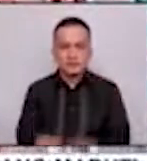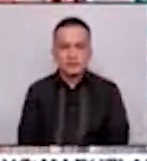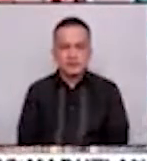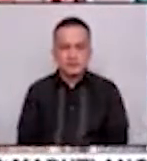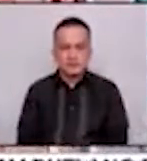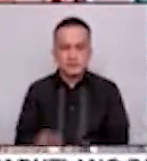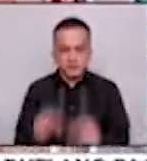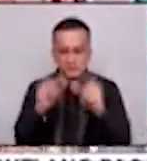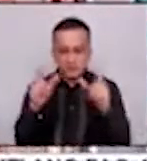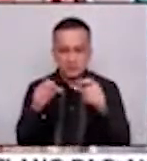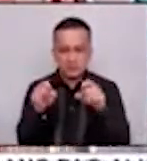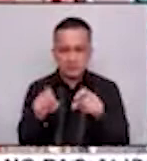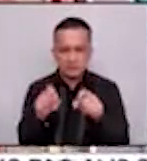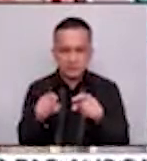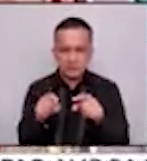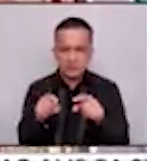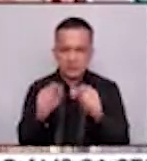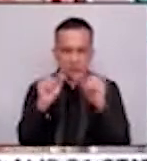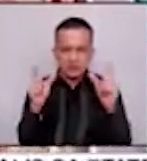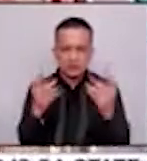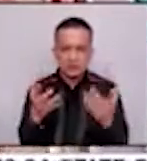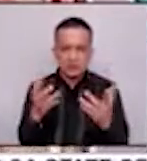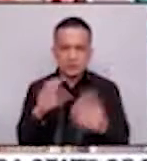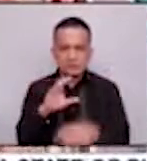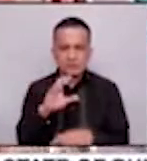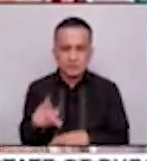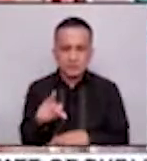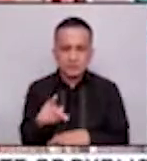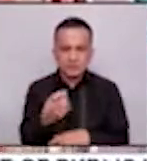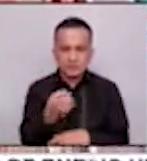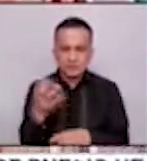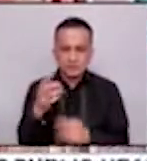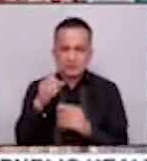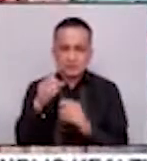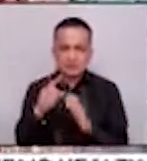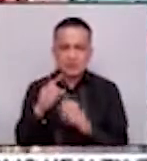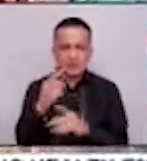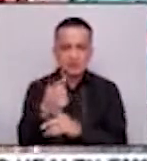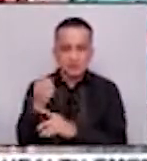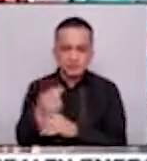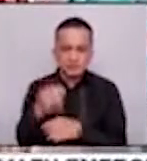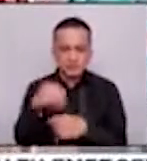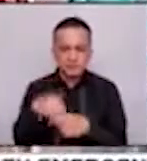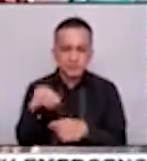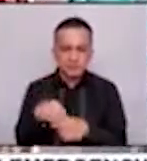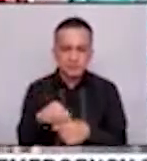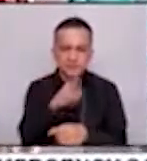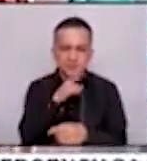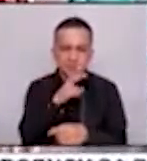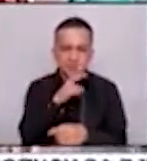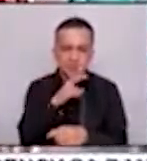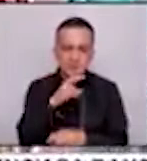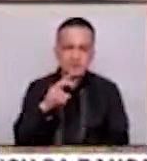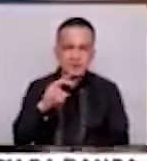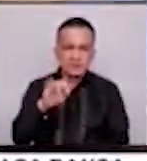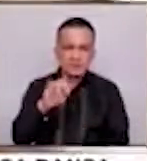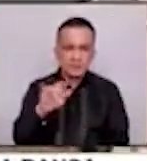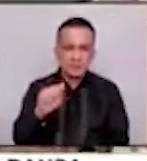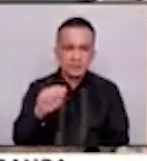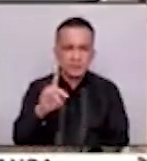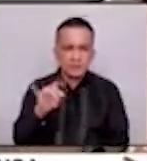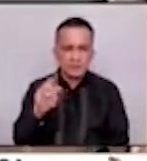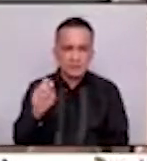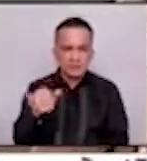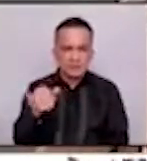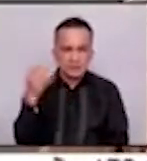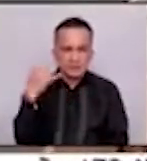tindera, nagulat na lang na wala na ang cellphone na ilang buwan din niyang pinag-ipunan. Nakilala ang sospekta si Joyan Adeva alias Daday, na dati na palang